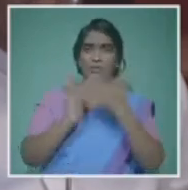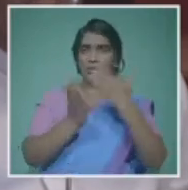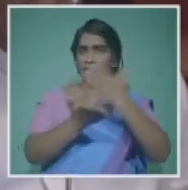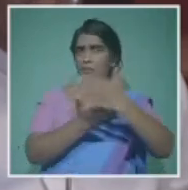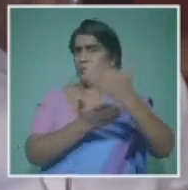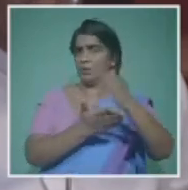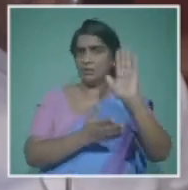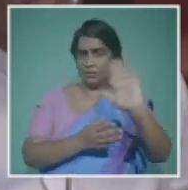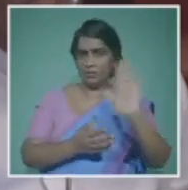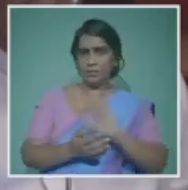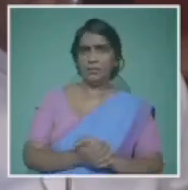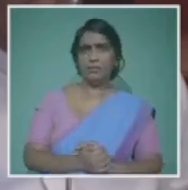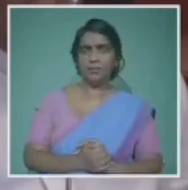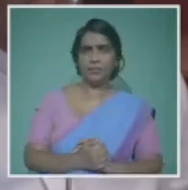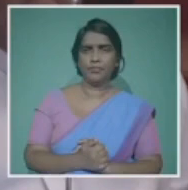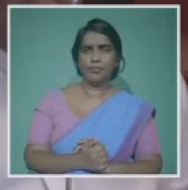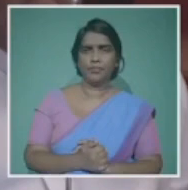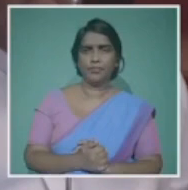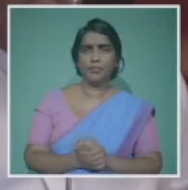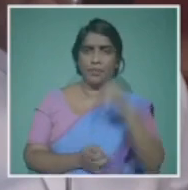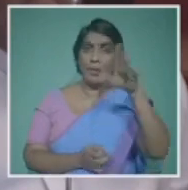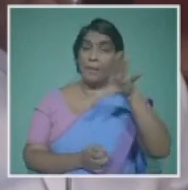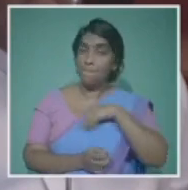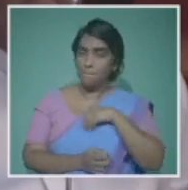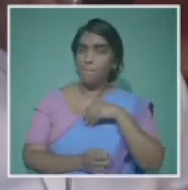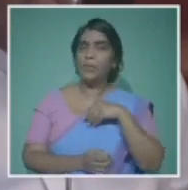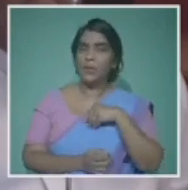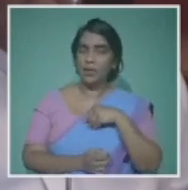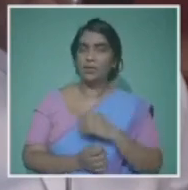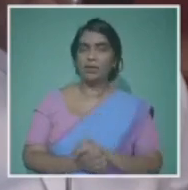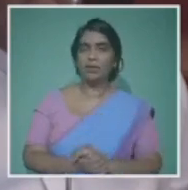Muka itu bah, desa desa itu bah pilihan nama kira ni ke?